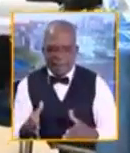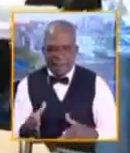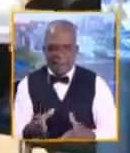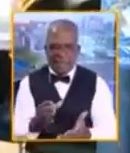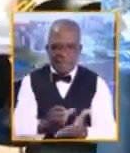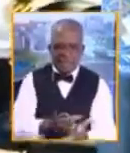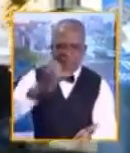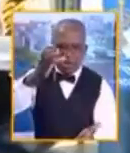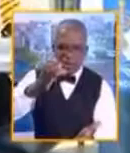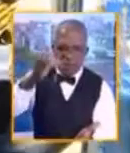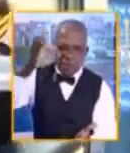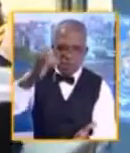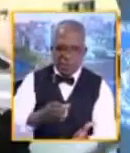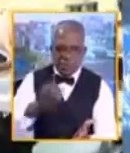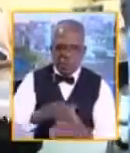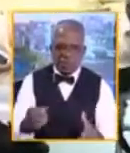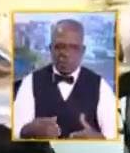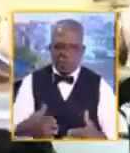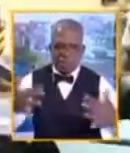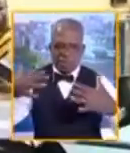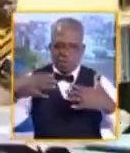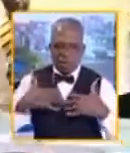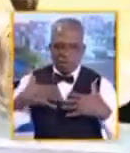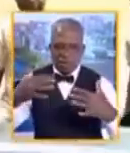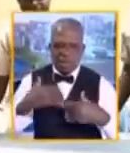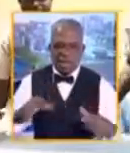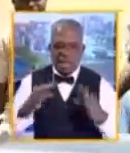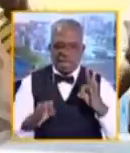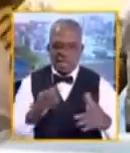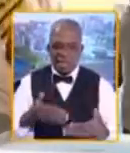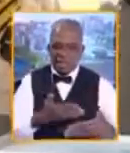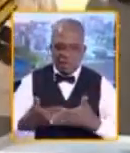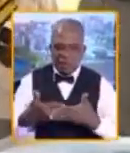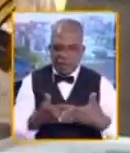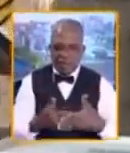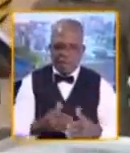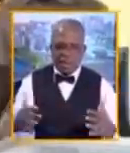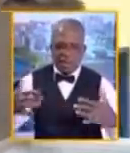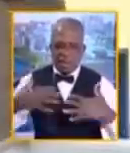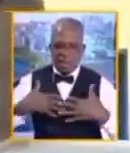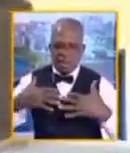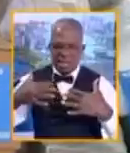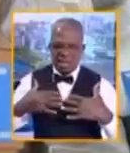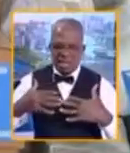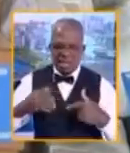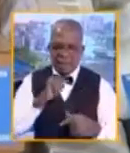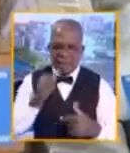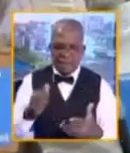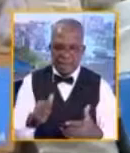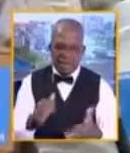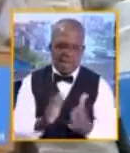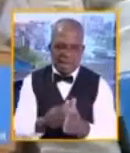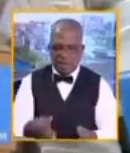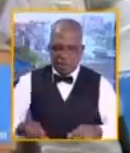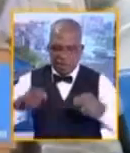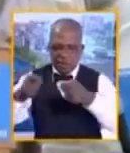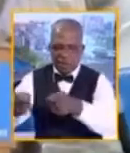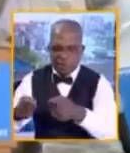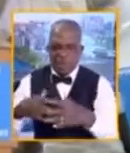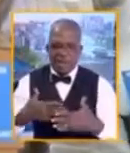voyez il ya ce dispositif qui permet aussi de bien sociaux de bbc n'a su flatteur ces équipements